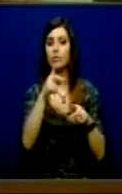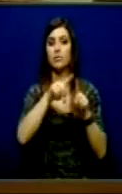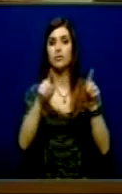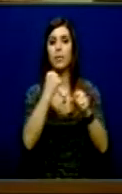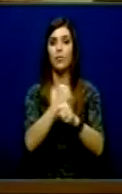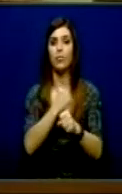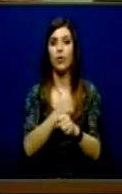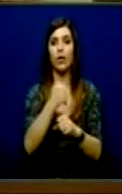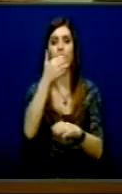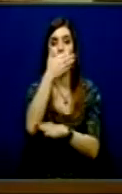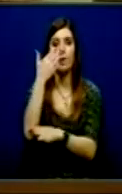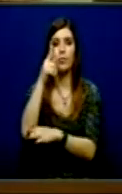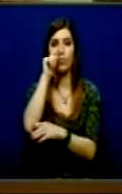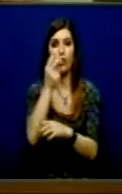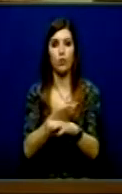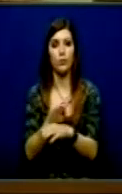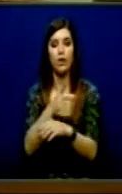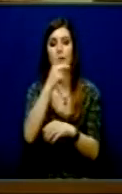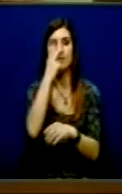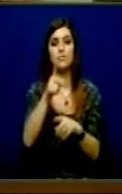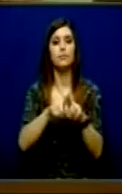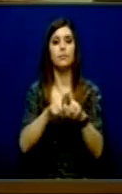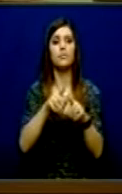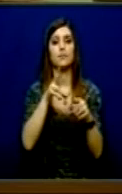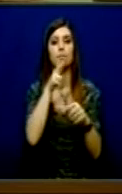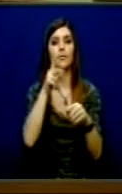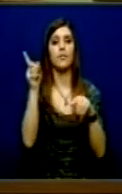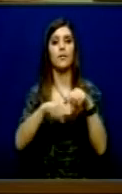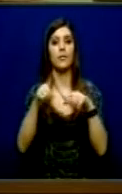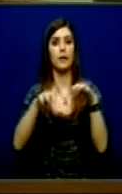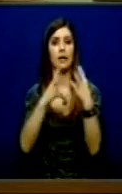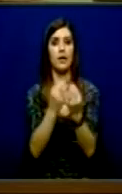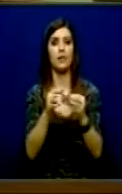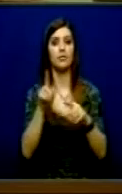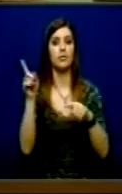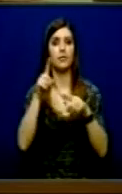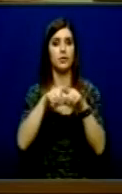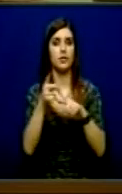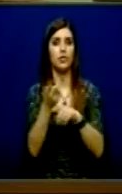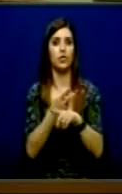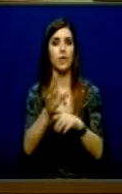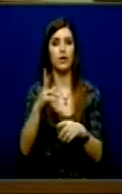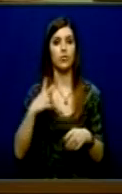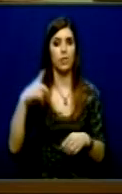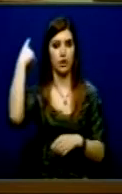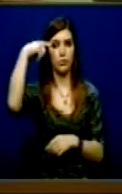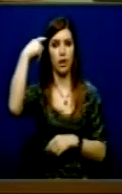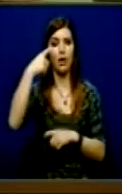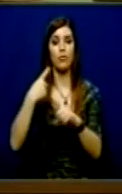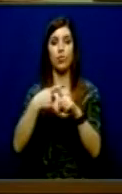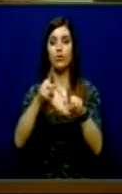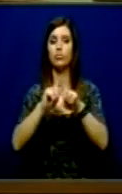institucioneve publike në përgjithësi kishin veprim denigrues kundrejt popullatës shqiptare të Kosovës. Pjesa aplikimit të kësaj politike